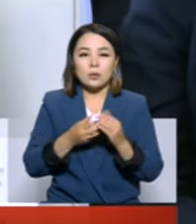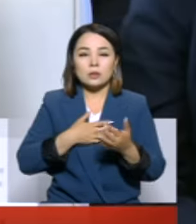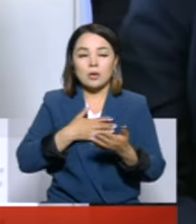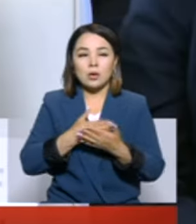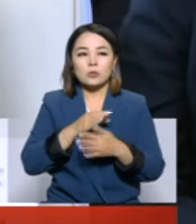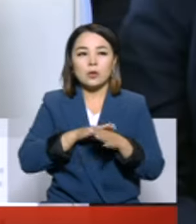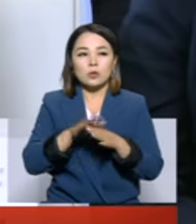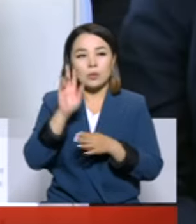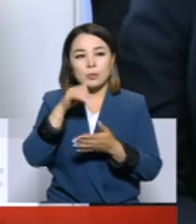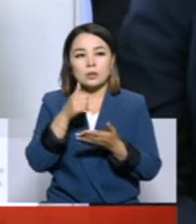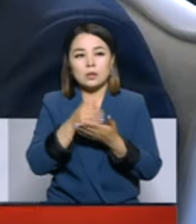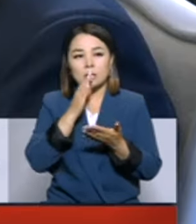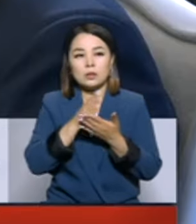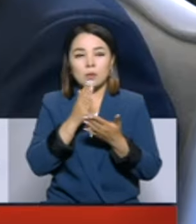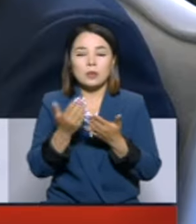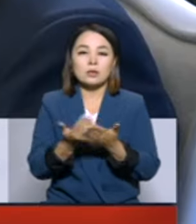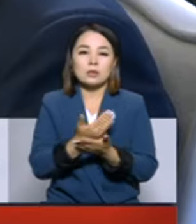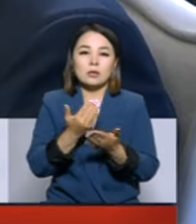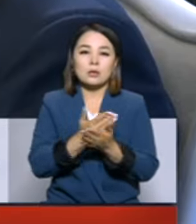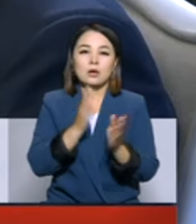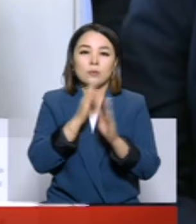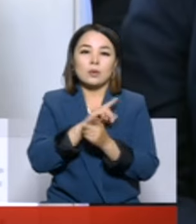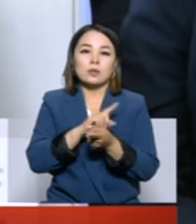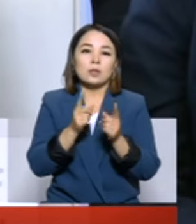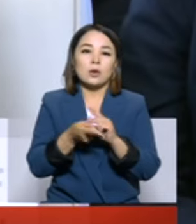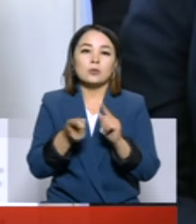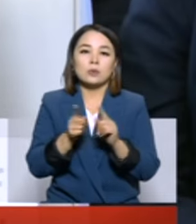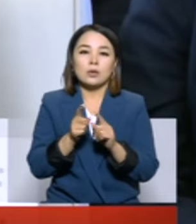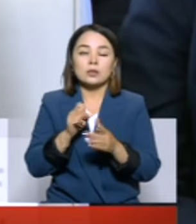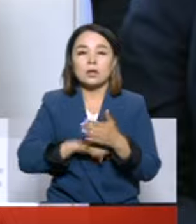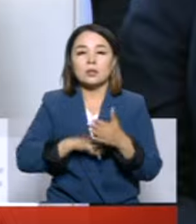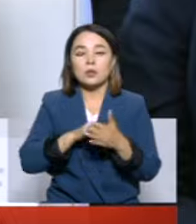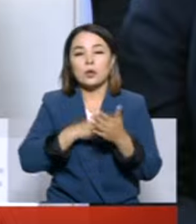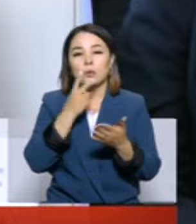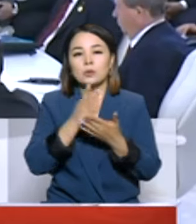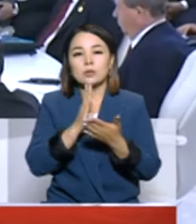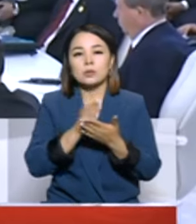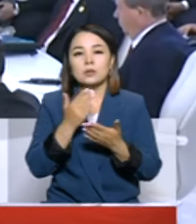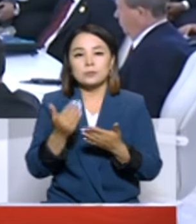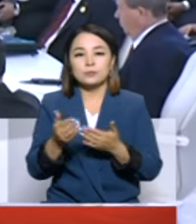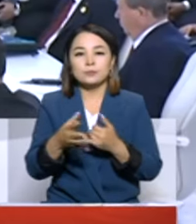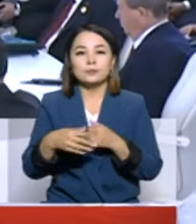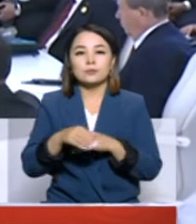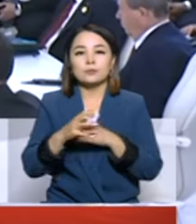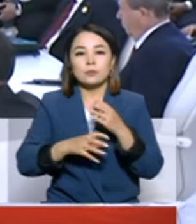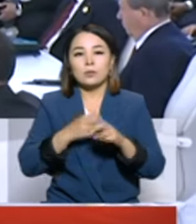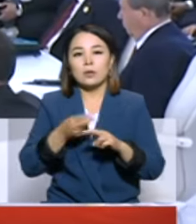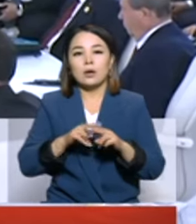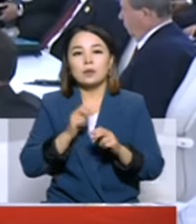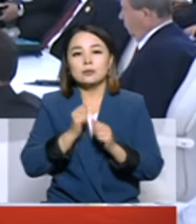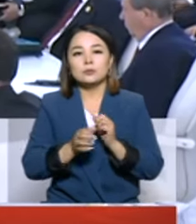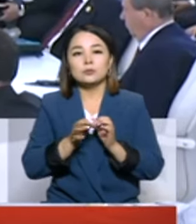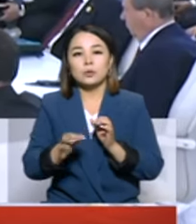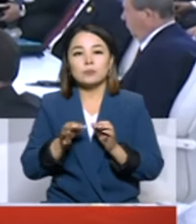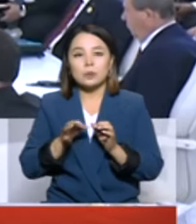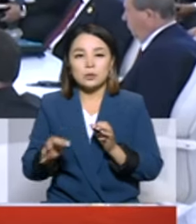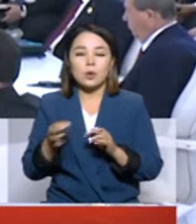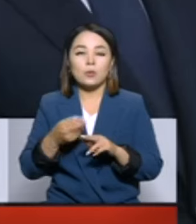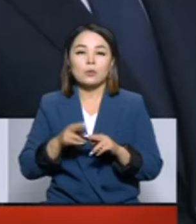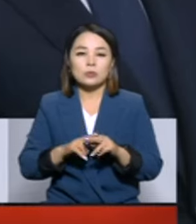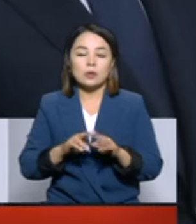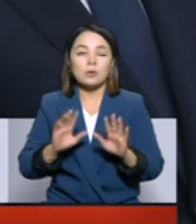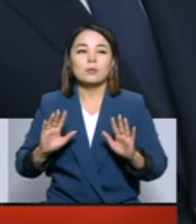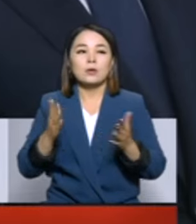деді мемлекет басшысы. Жаһандық климаттың өзгеруі де салдарын көрсетіп жатыр. Жер шарының әр түкпірінде болып